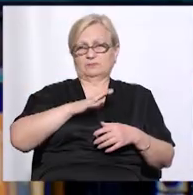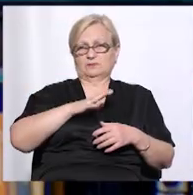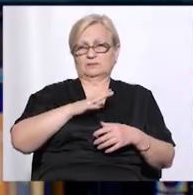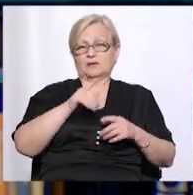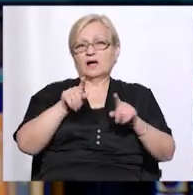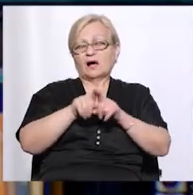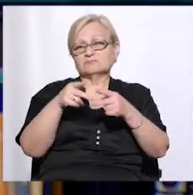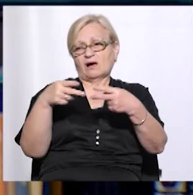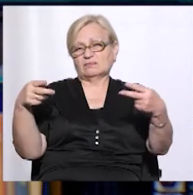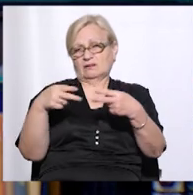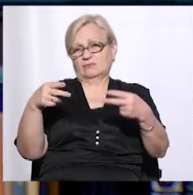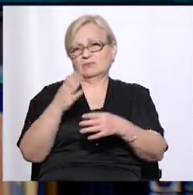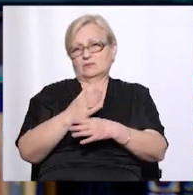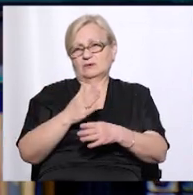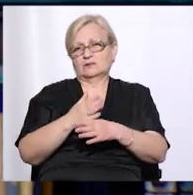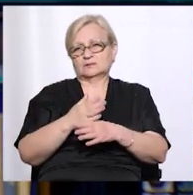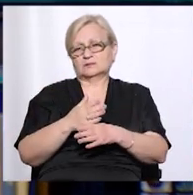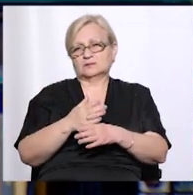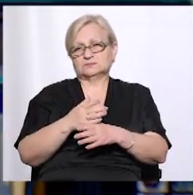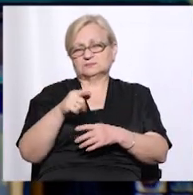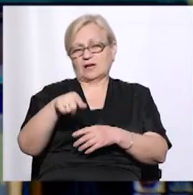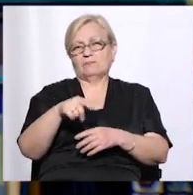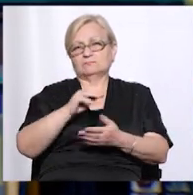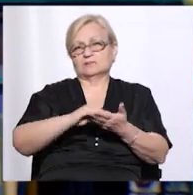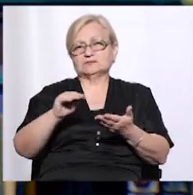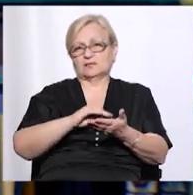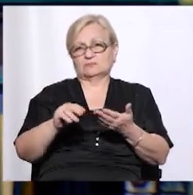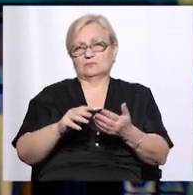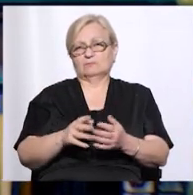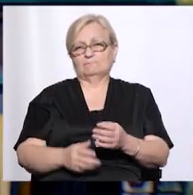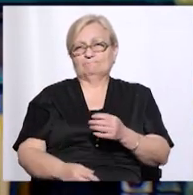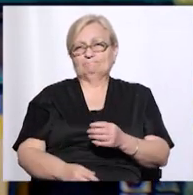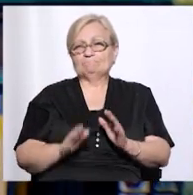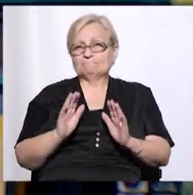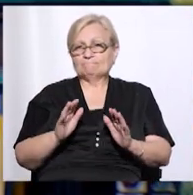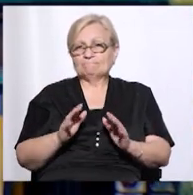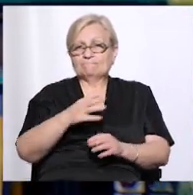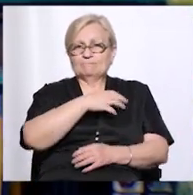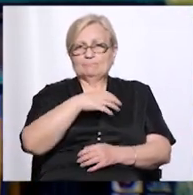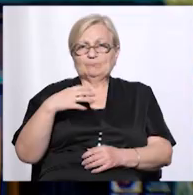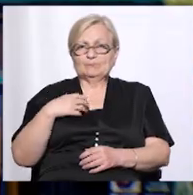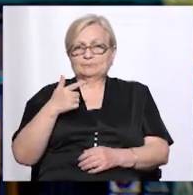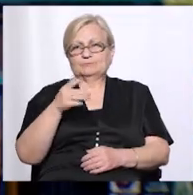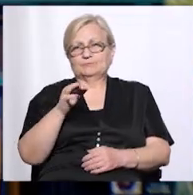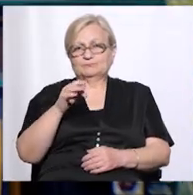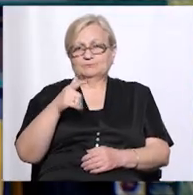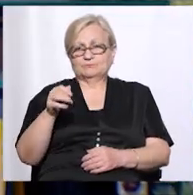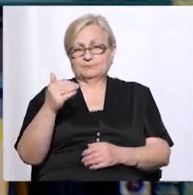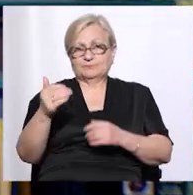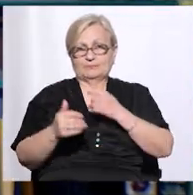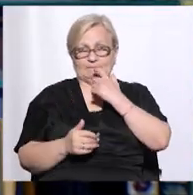ბევრი ანალოგის პოვნა შეიძლება, მოკლედ, დიდოსტატის მარჯვენაში. ხოლო მეფე გიორგის სახით ხატავს